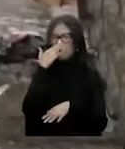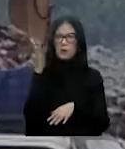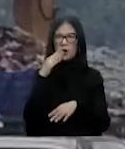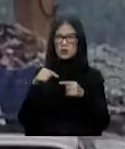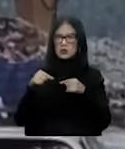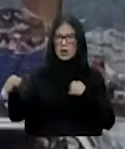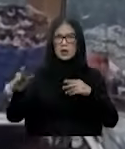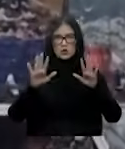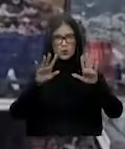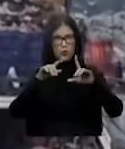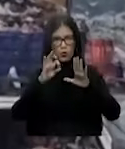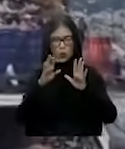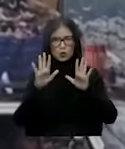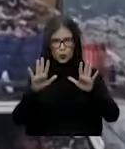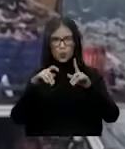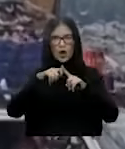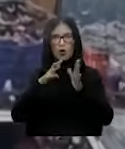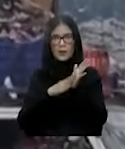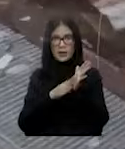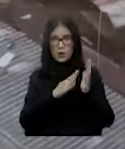kilometer hingga ke permukiman warga.